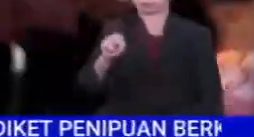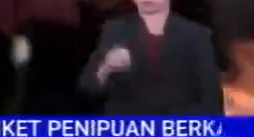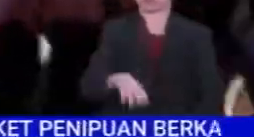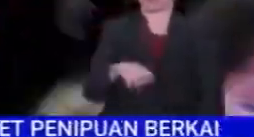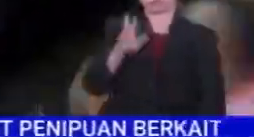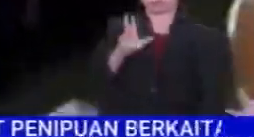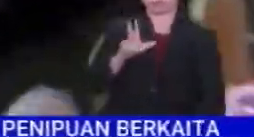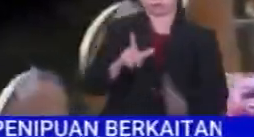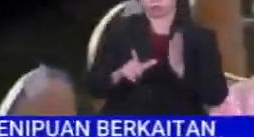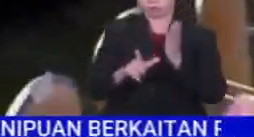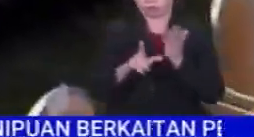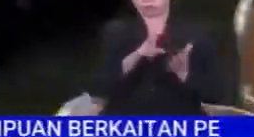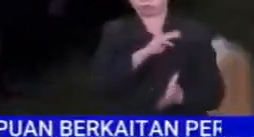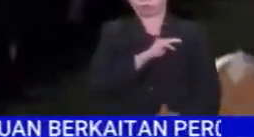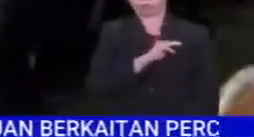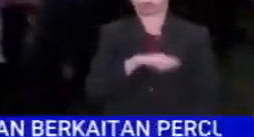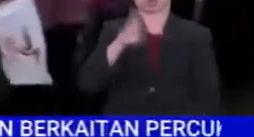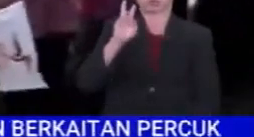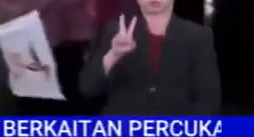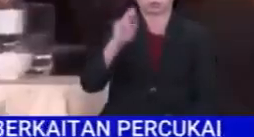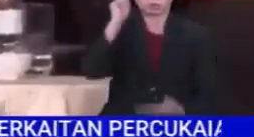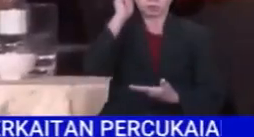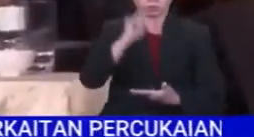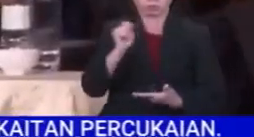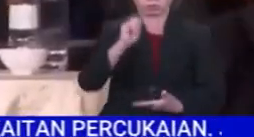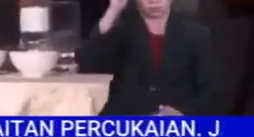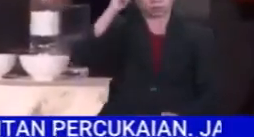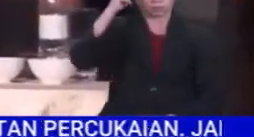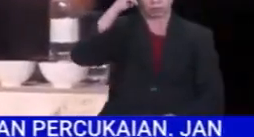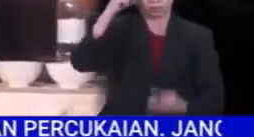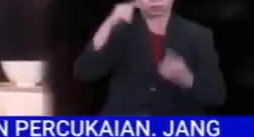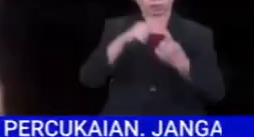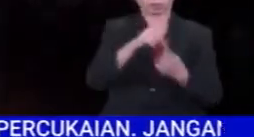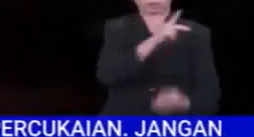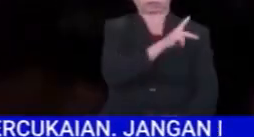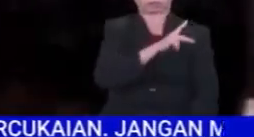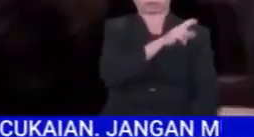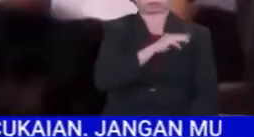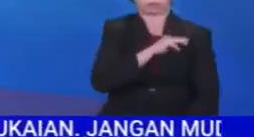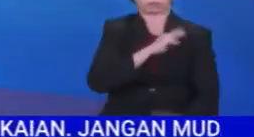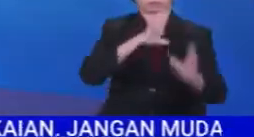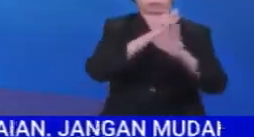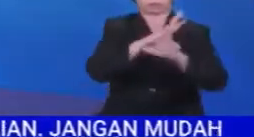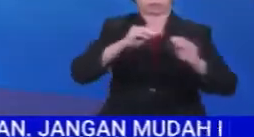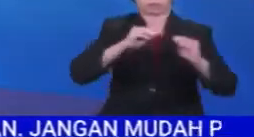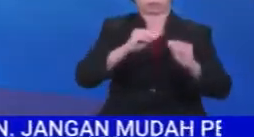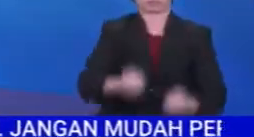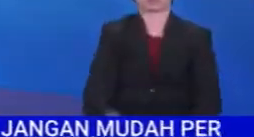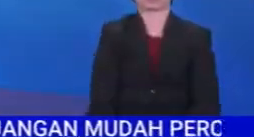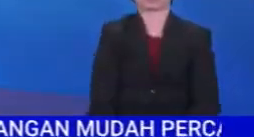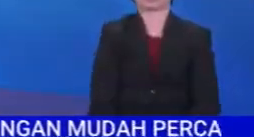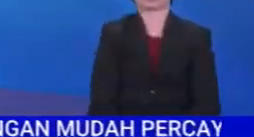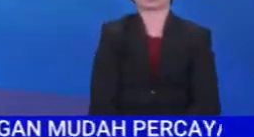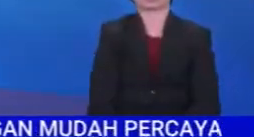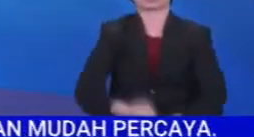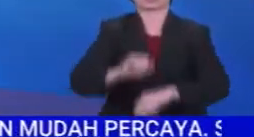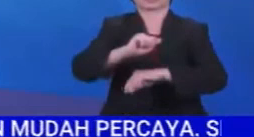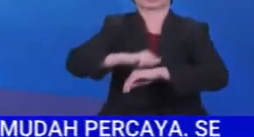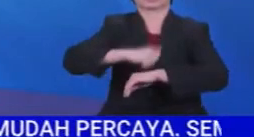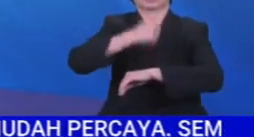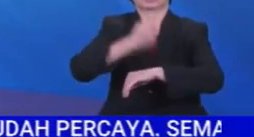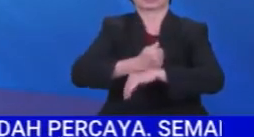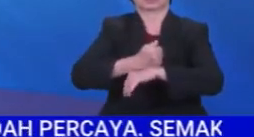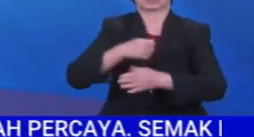3 menjadi timbalan menteri dan 2 setiausaha politik kepada premias Rawa berlebihan